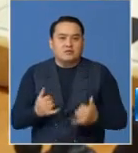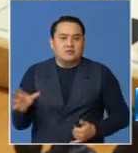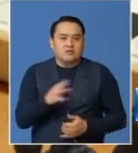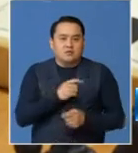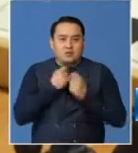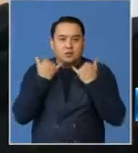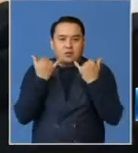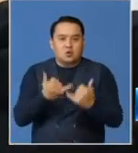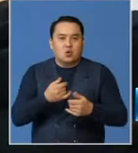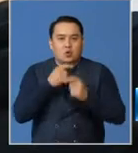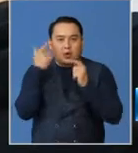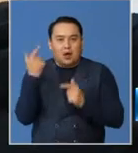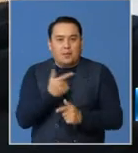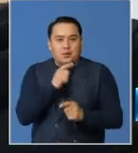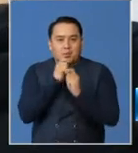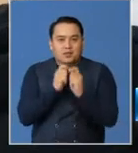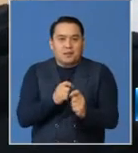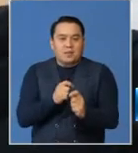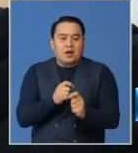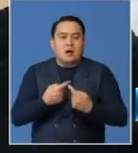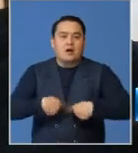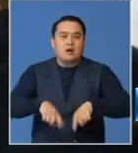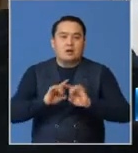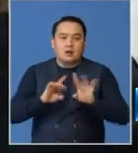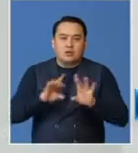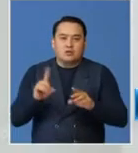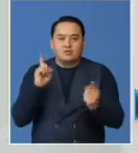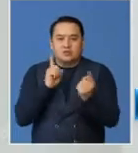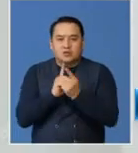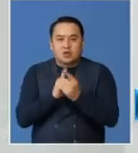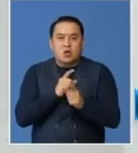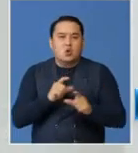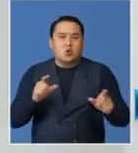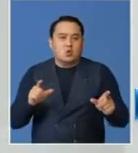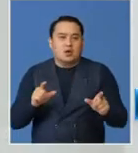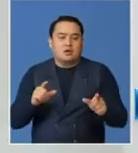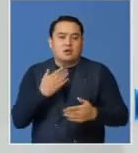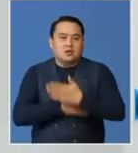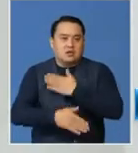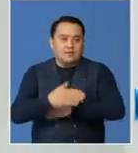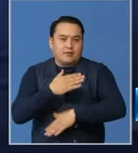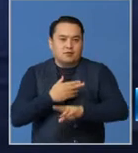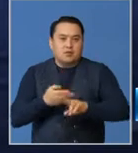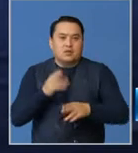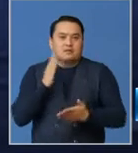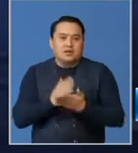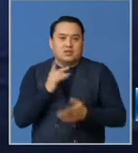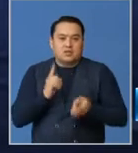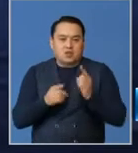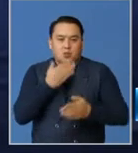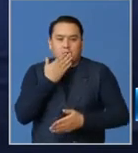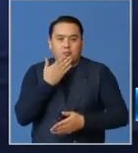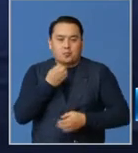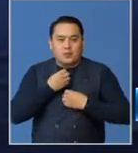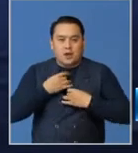ребята награждены почетными грамотами и призами. Как отмечают организаторы, подобные встречи для людей с ограниченными возможностями являются